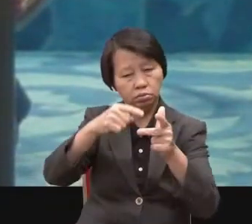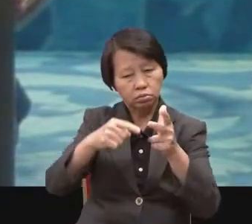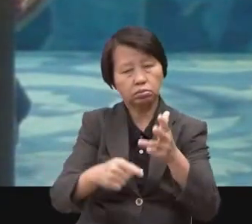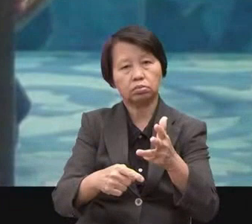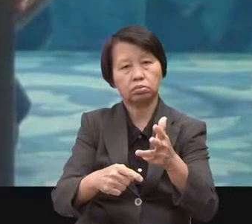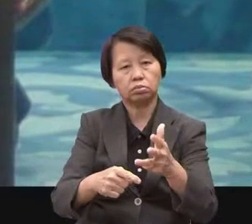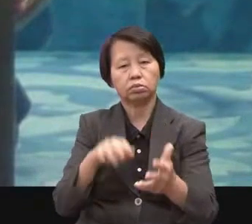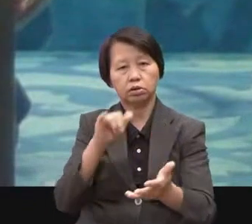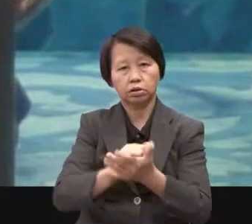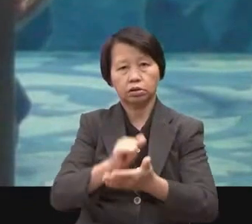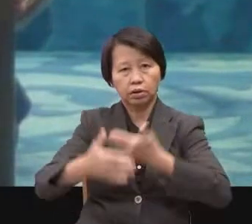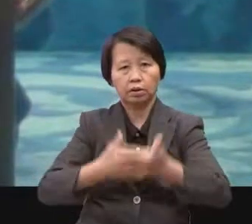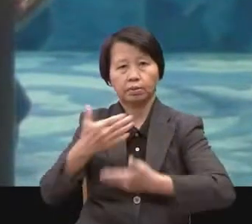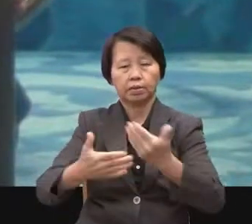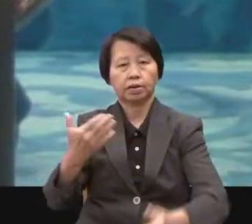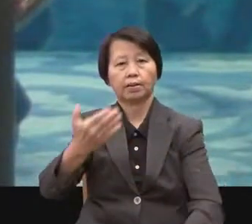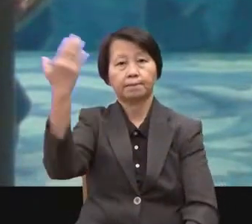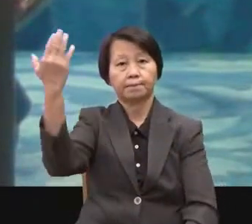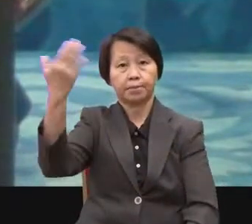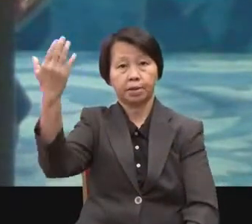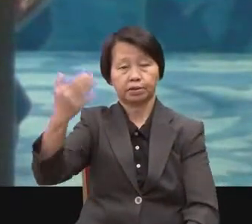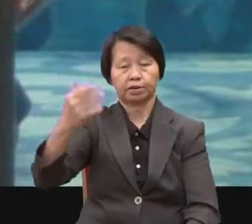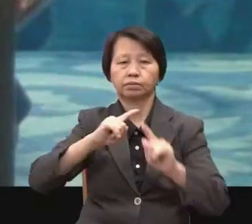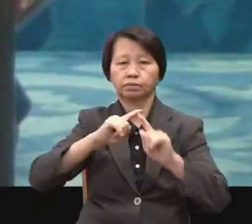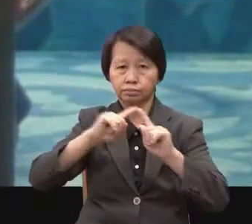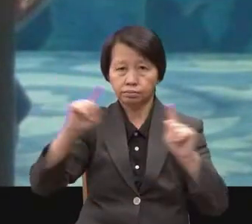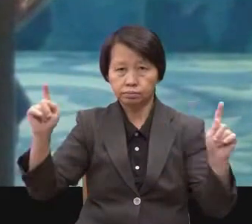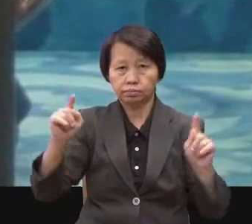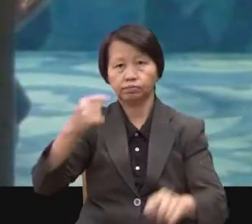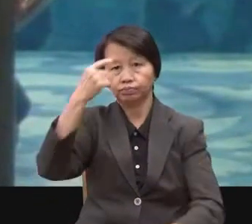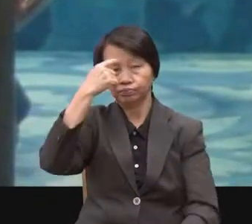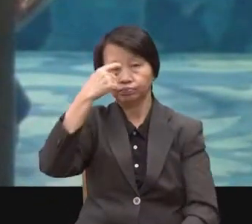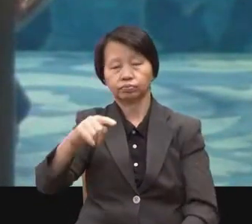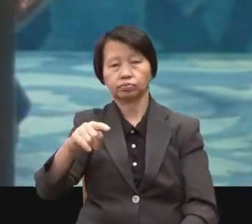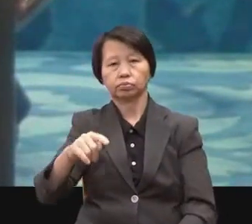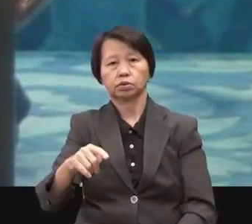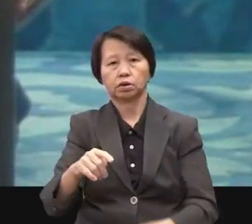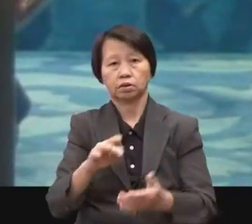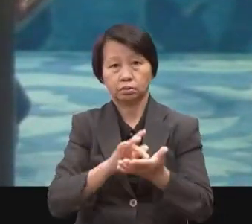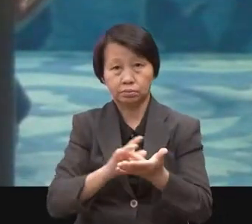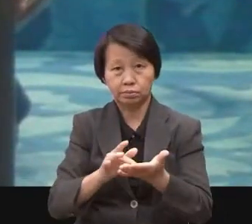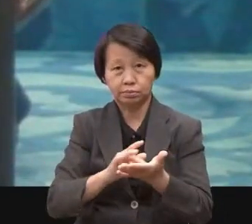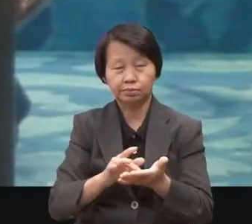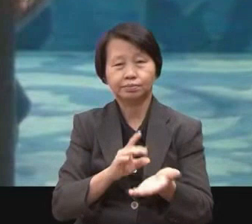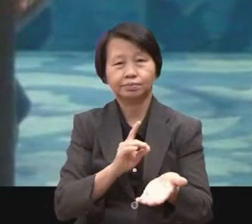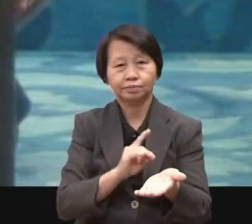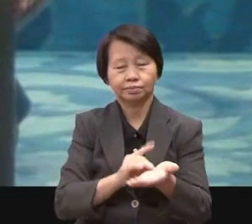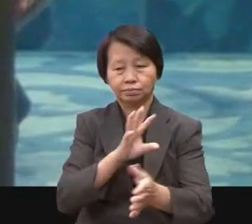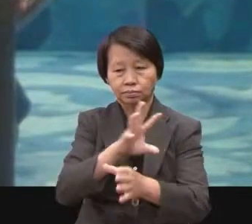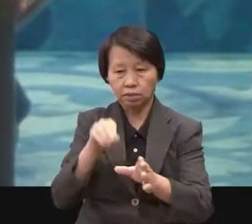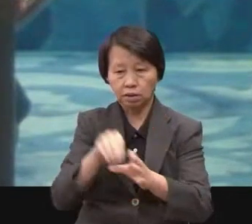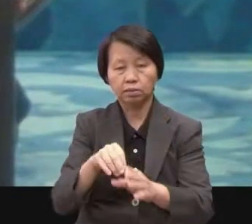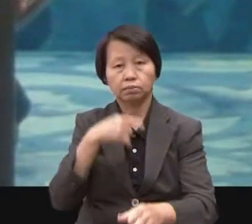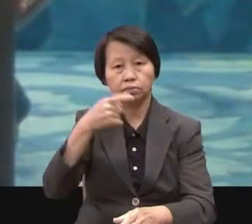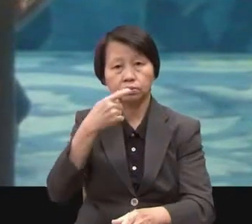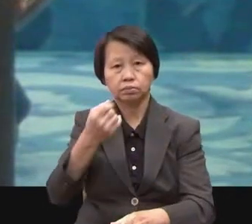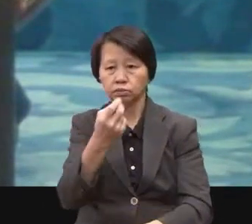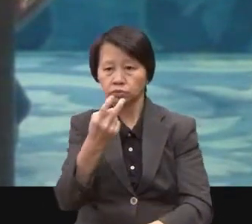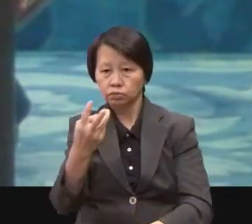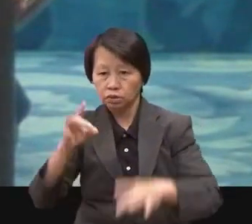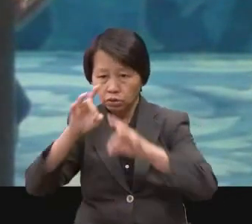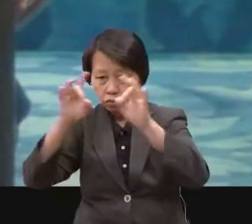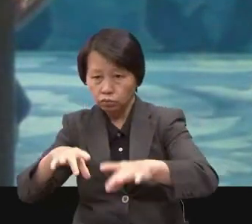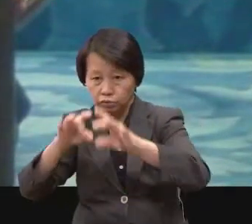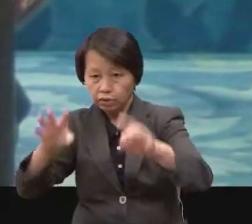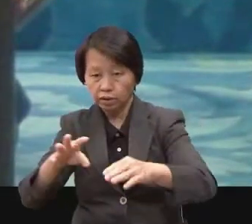yang proses biasa tetapi untuk perbuatan ini termasuklah Apa yang disebut beberapa ujian